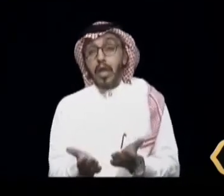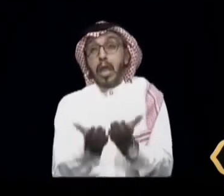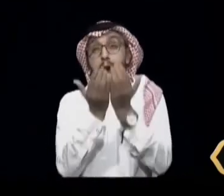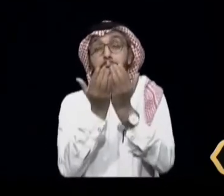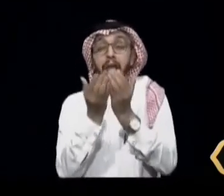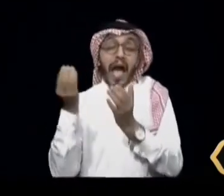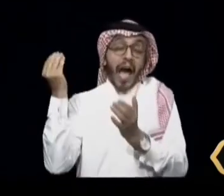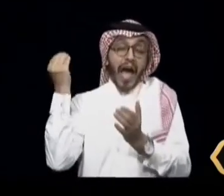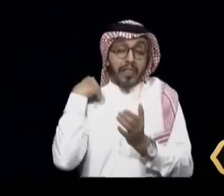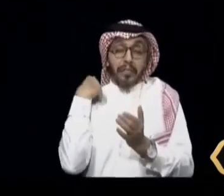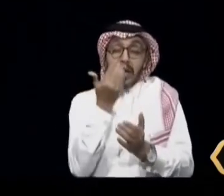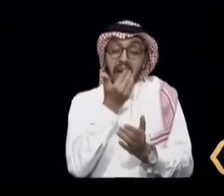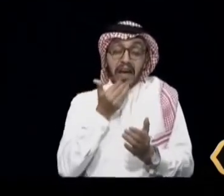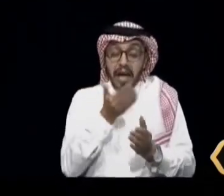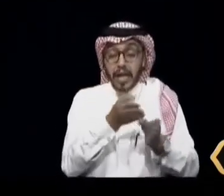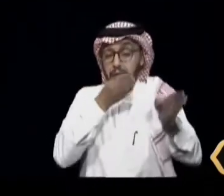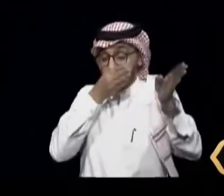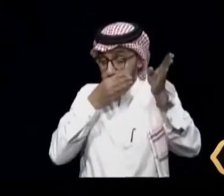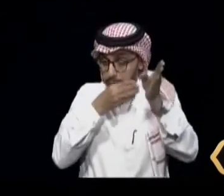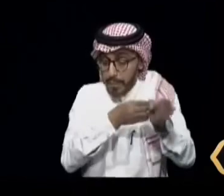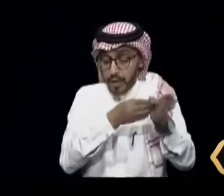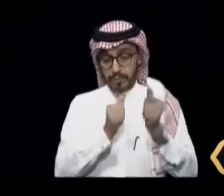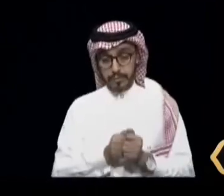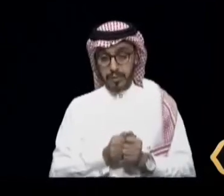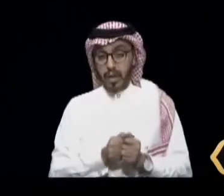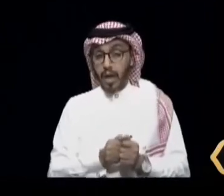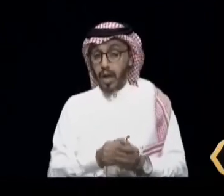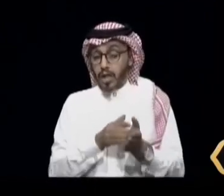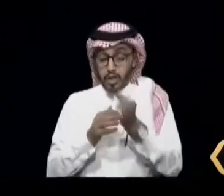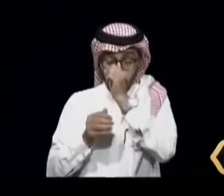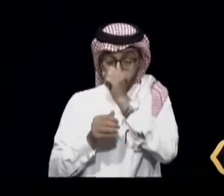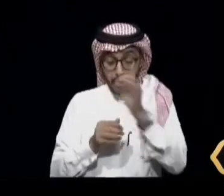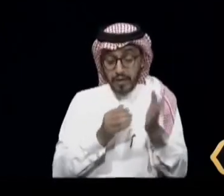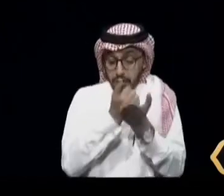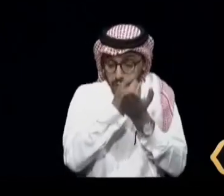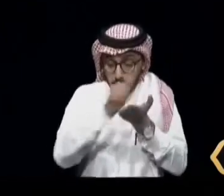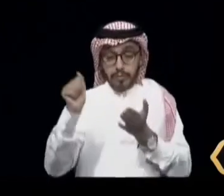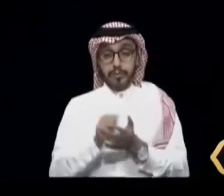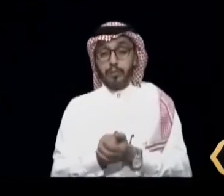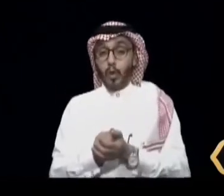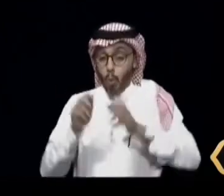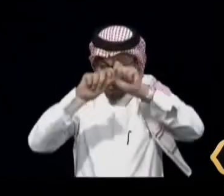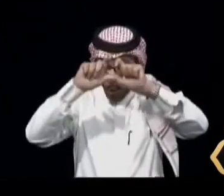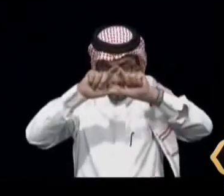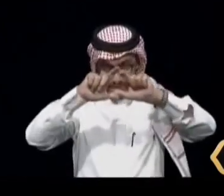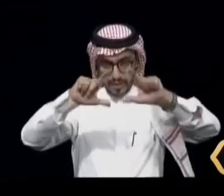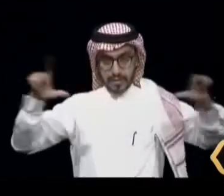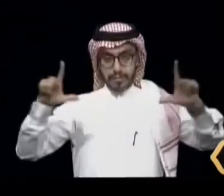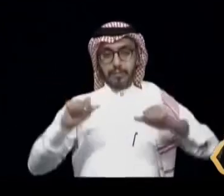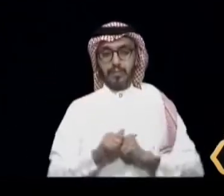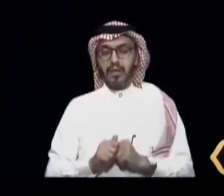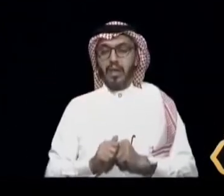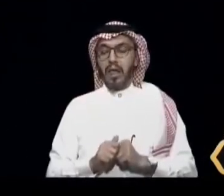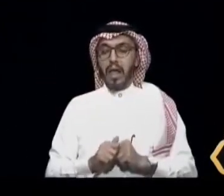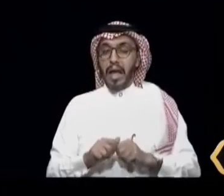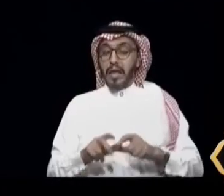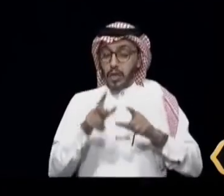الخير ويتبع الهدى وتدرأ الشبهة وتقوم الحجة